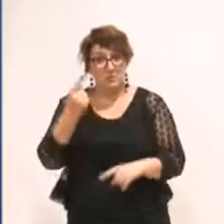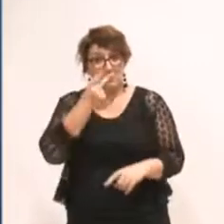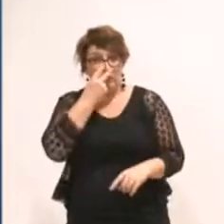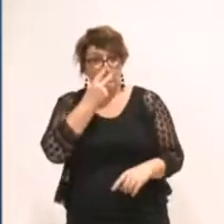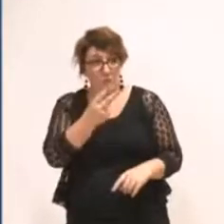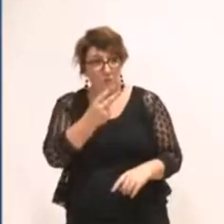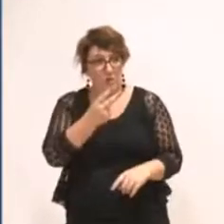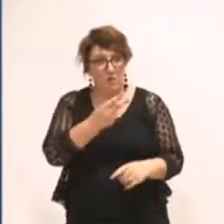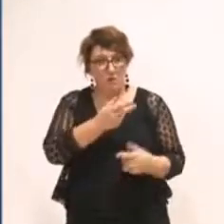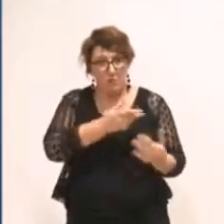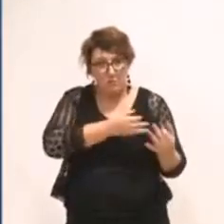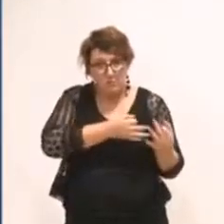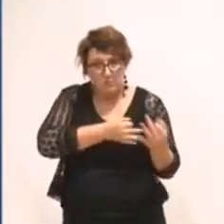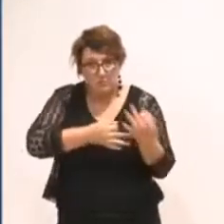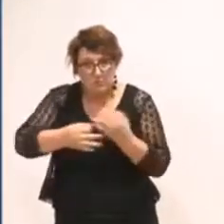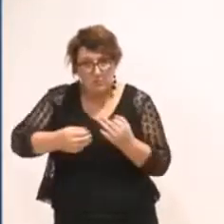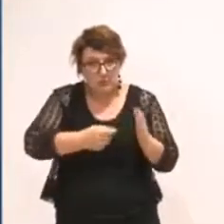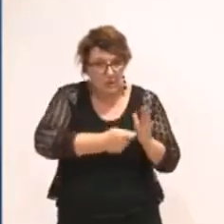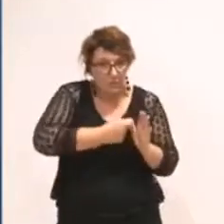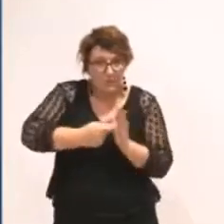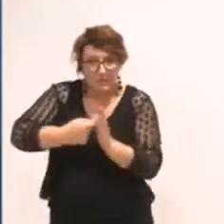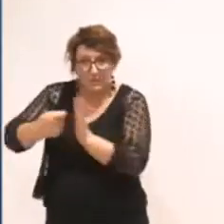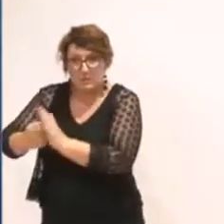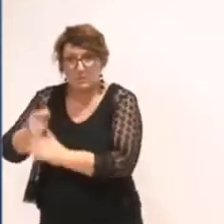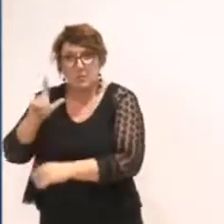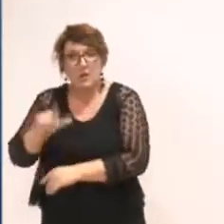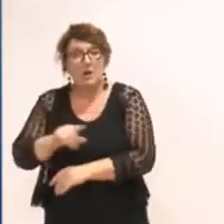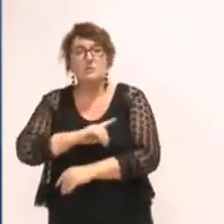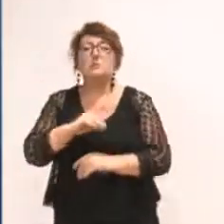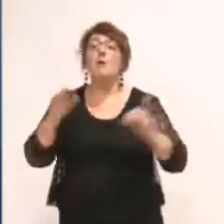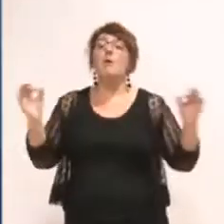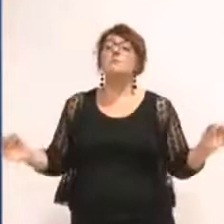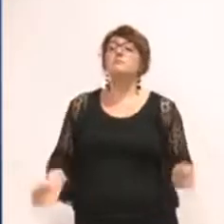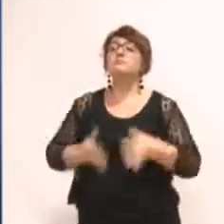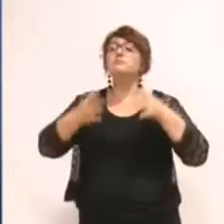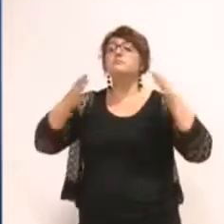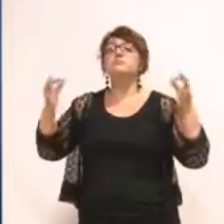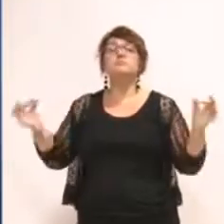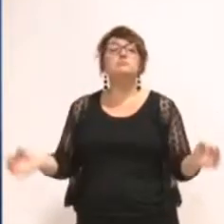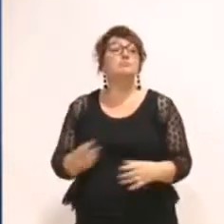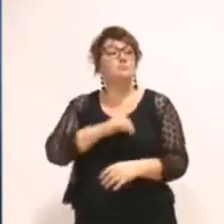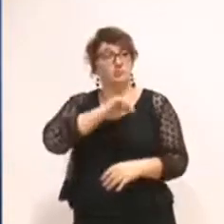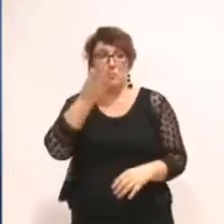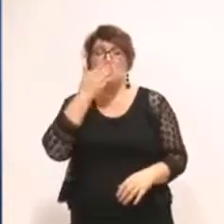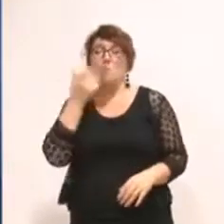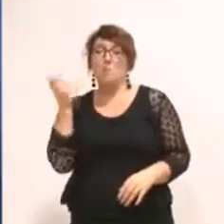une récurrence et que ça ne soit pas de temps en temps le ponctuel.